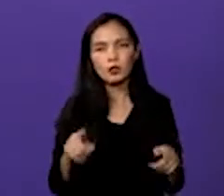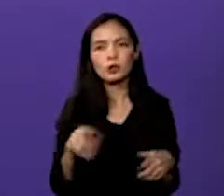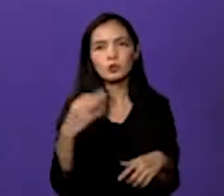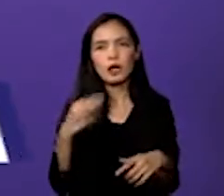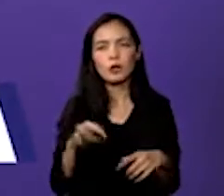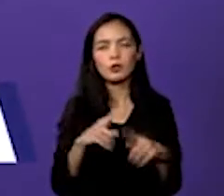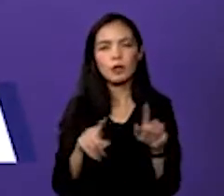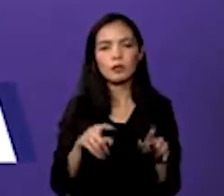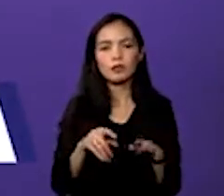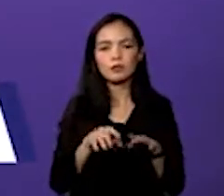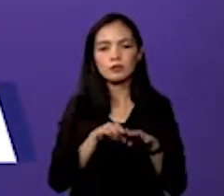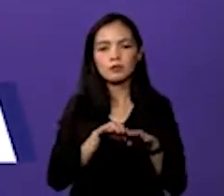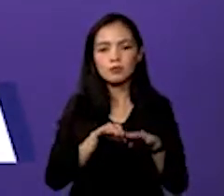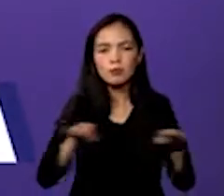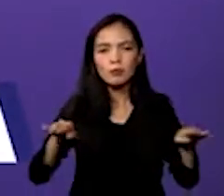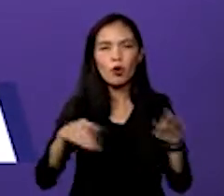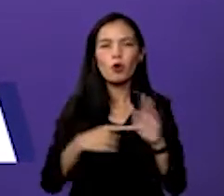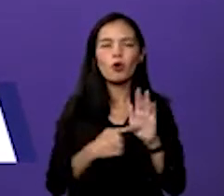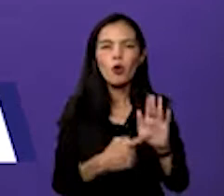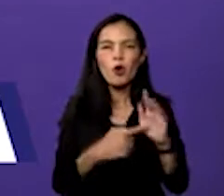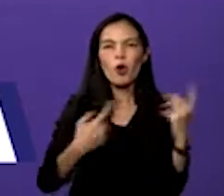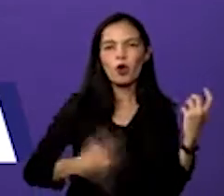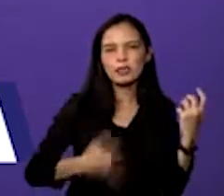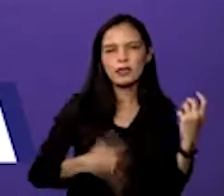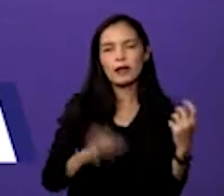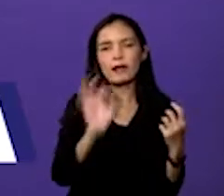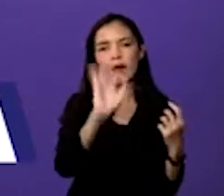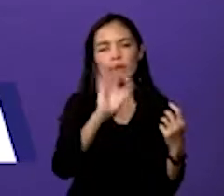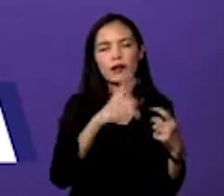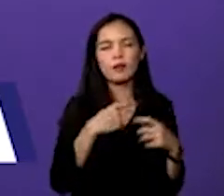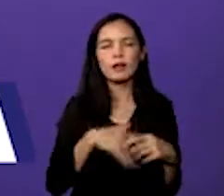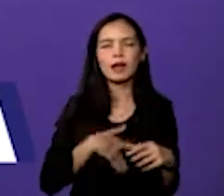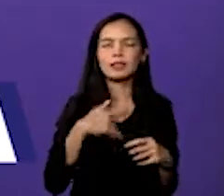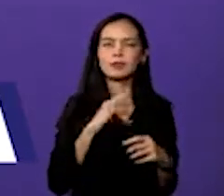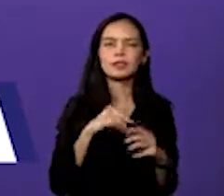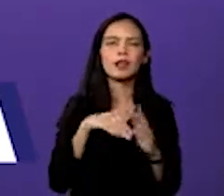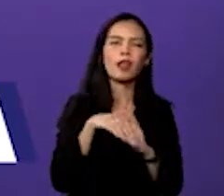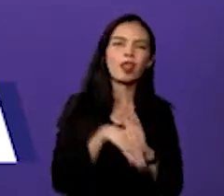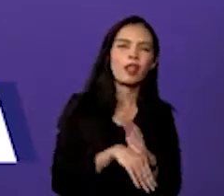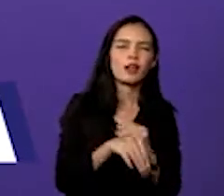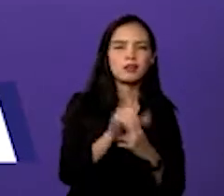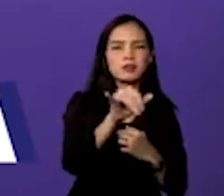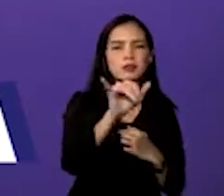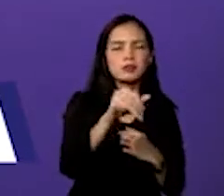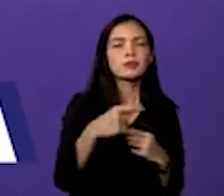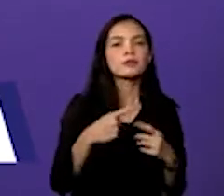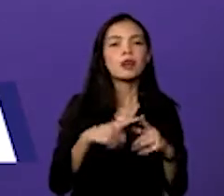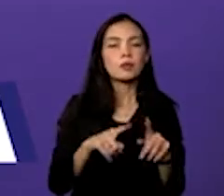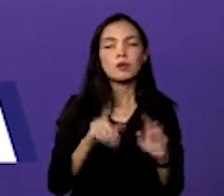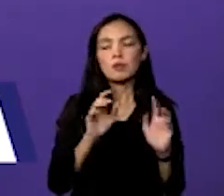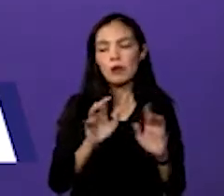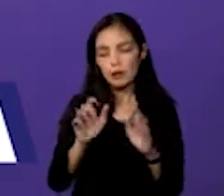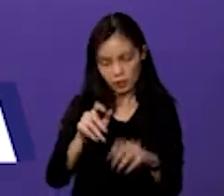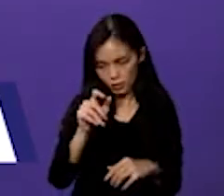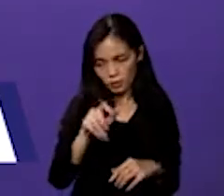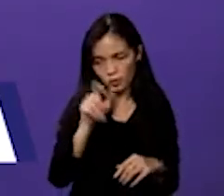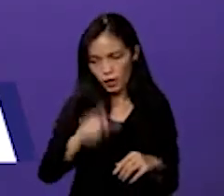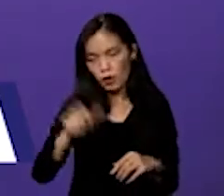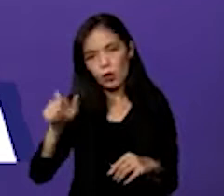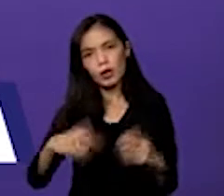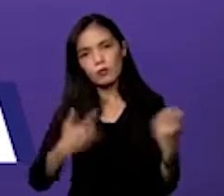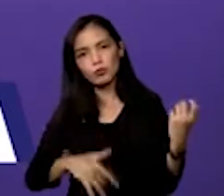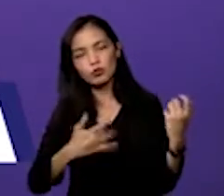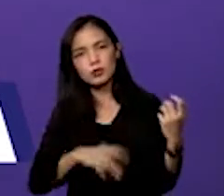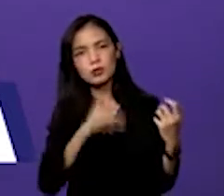gitu itu pasti bikin kita ngedown banget cuman ee banyak musisi-musisi yang ee enggak bisa